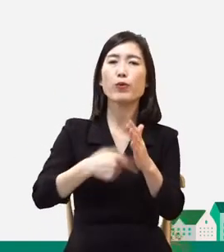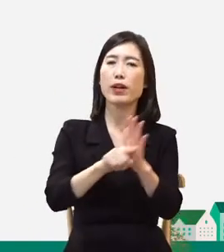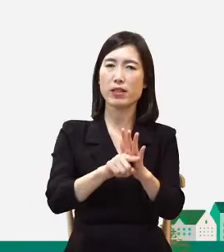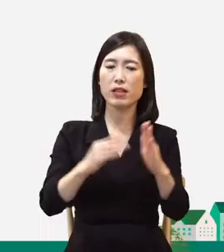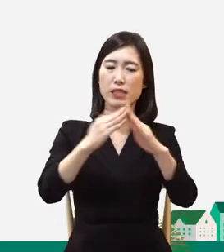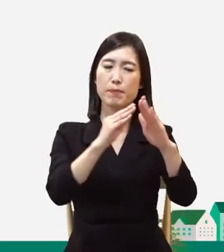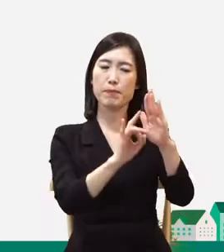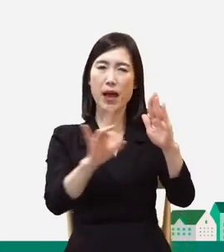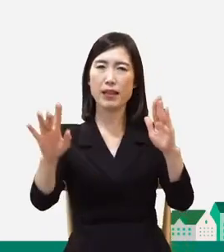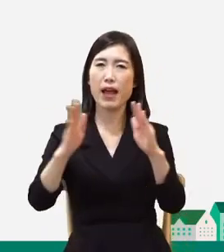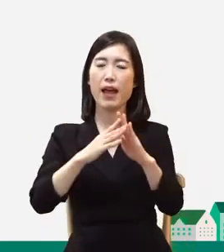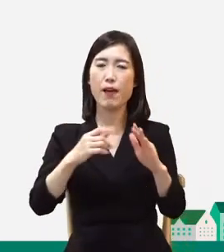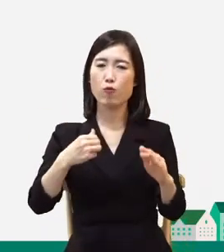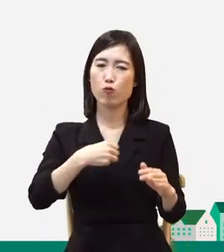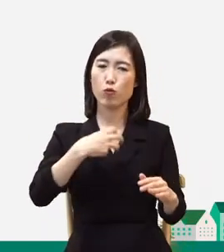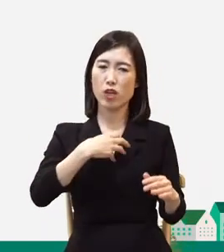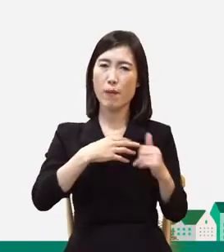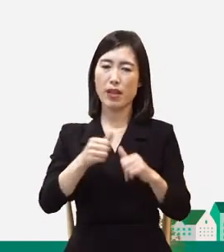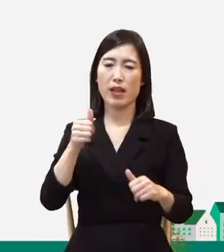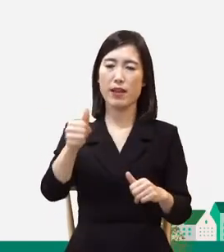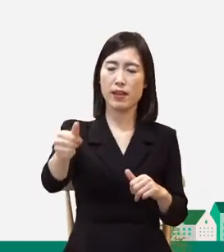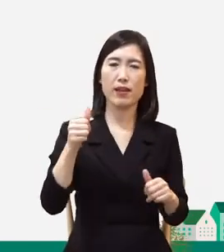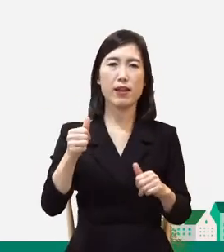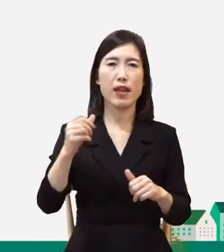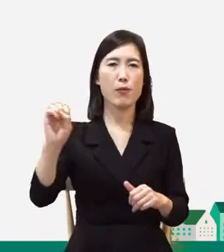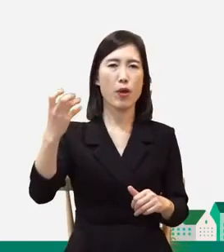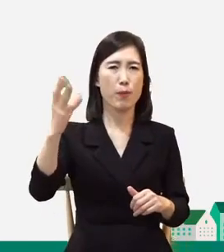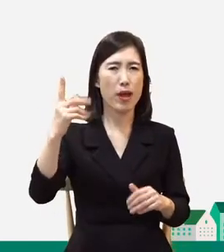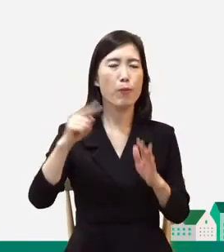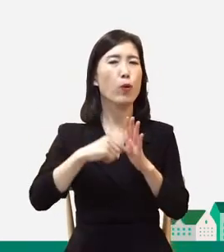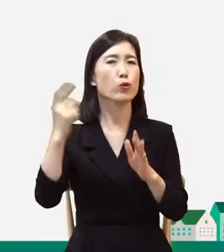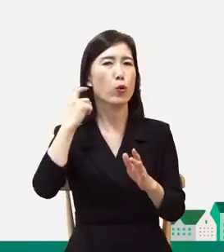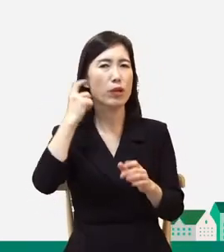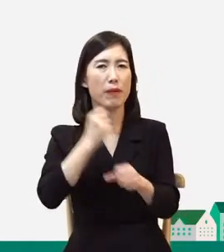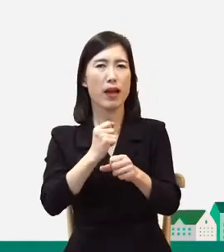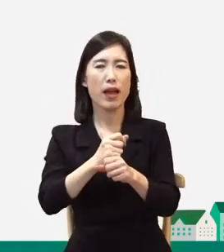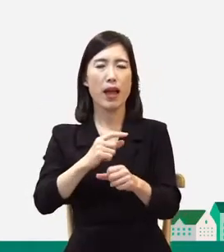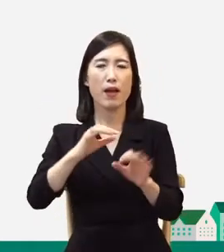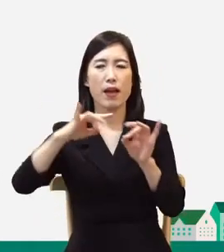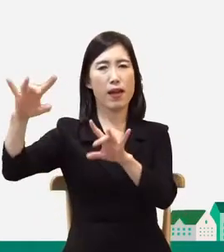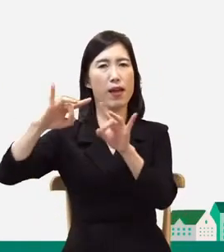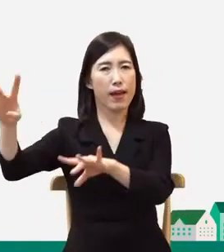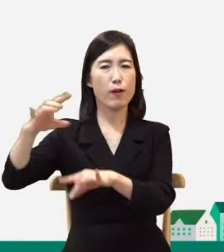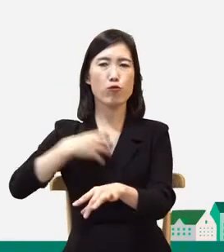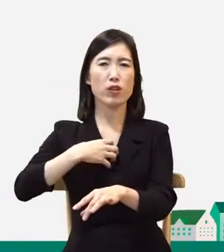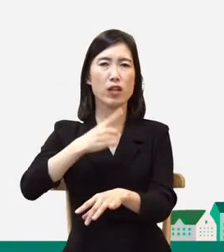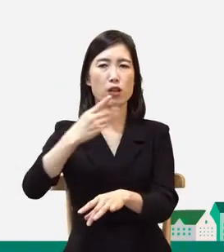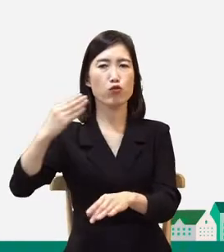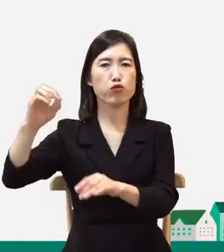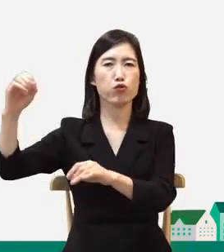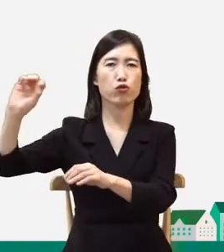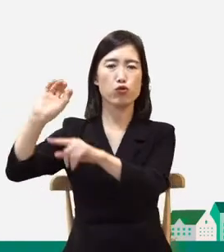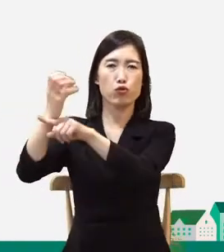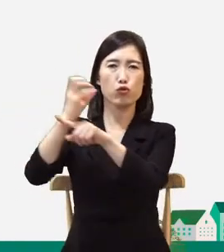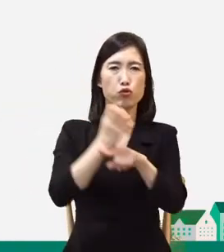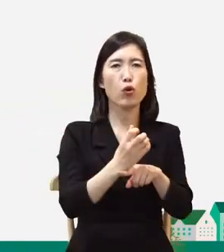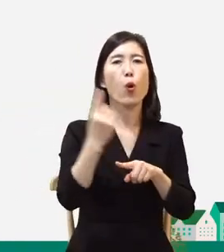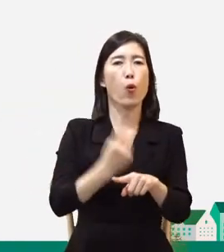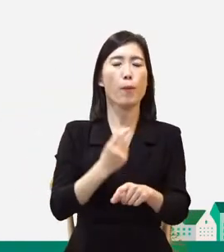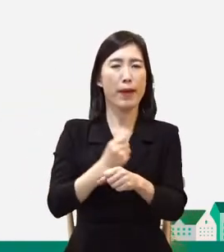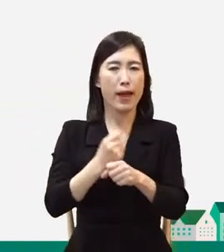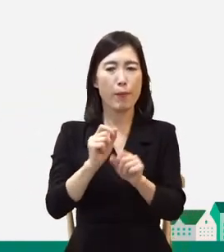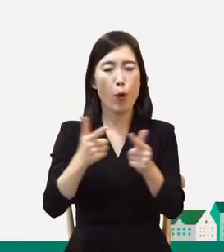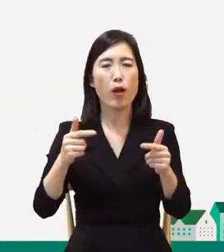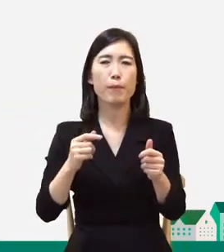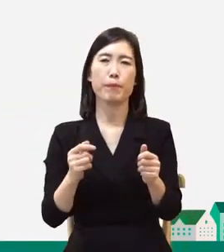주택에 위기 상황 콜 같은 버튼을 만드는 것도 하나의 방법일 수 있다고 생각합니다. 두 번째는 지원주택